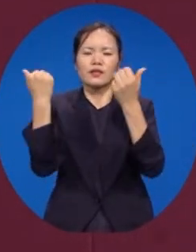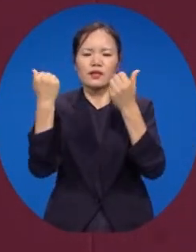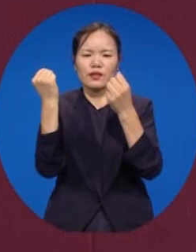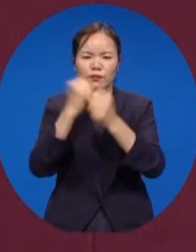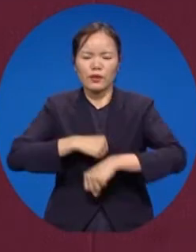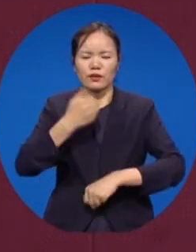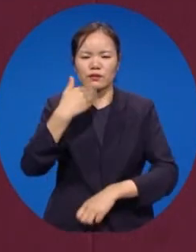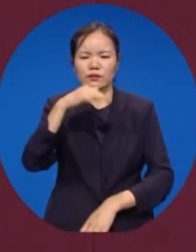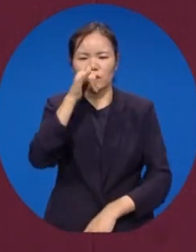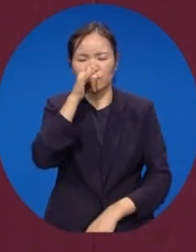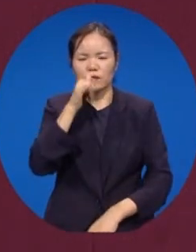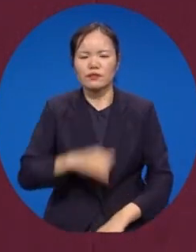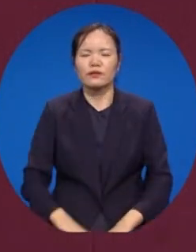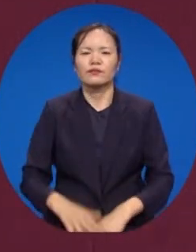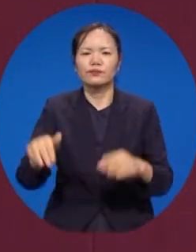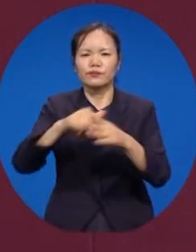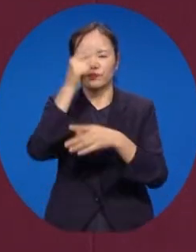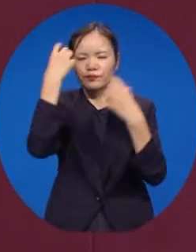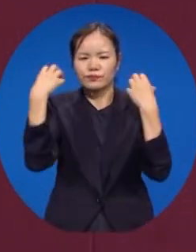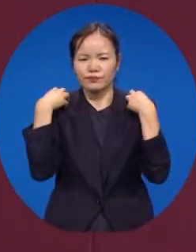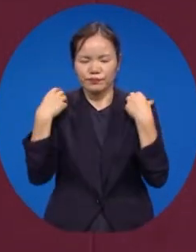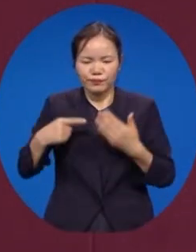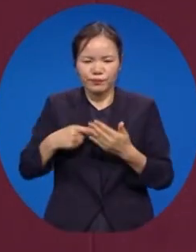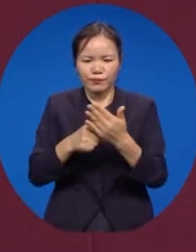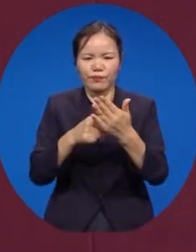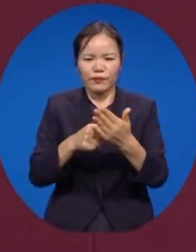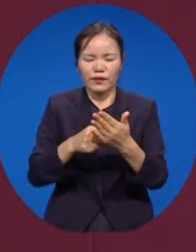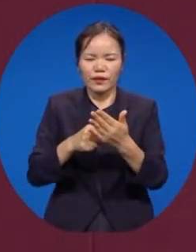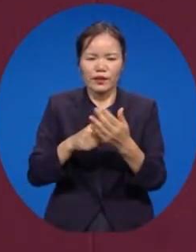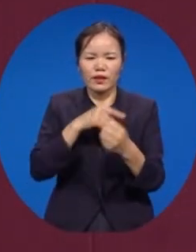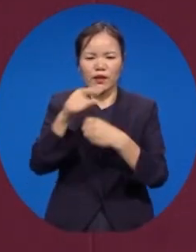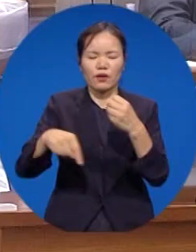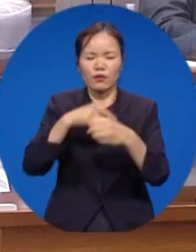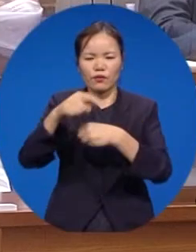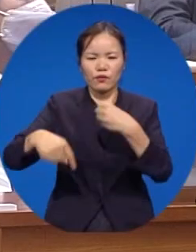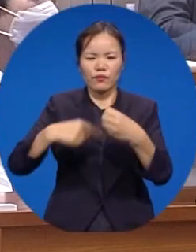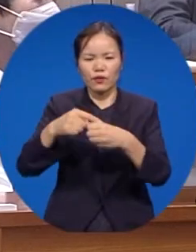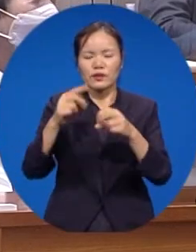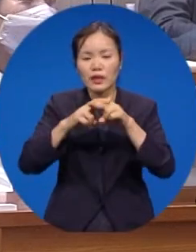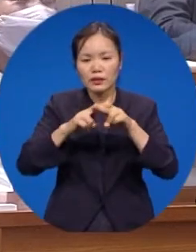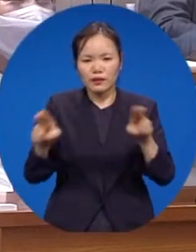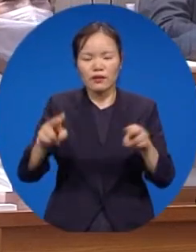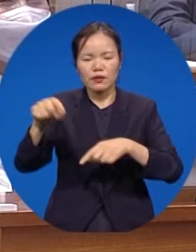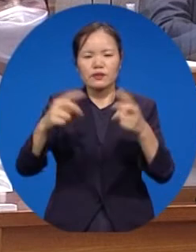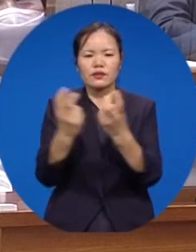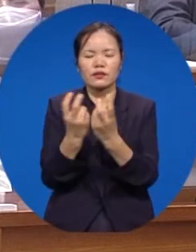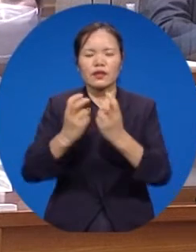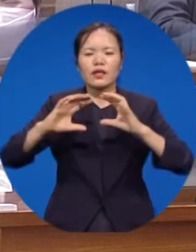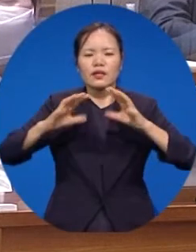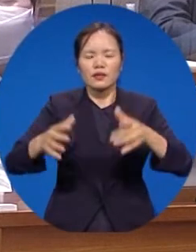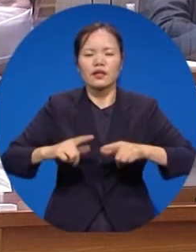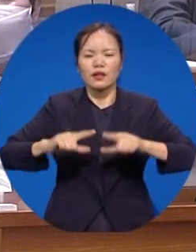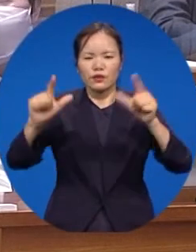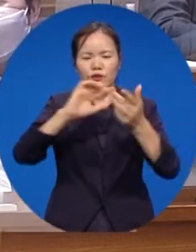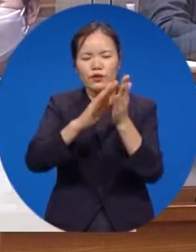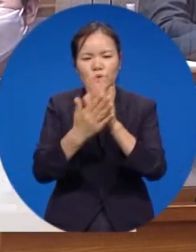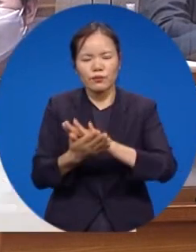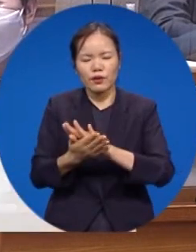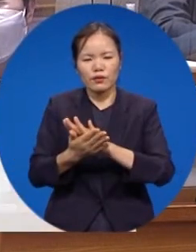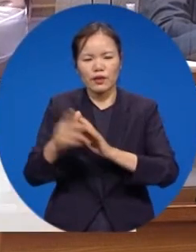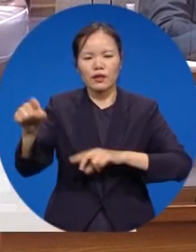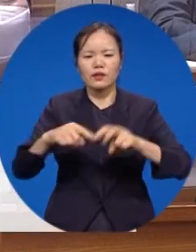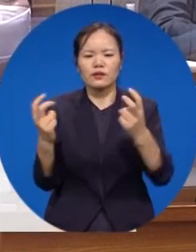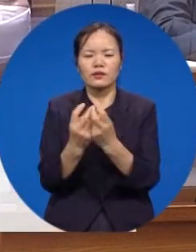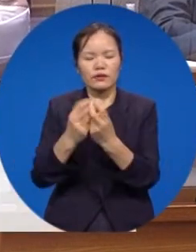있습니다. 문재인 정권이 추진하는 탈원전 정책은 세계 기후 변화 대책과 거꾸로 가고